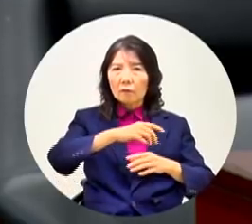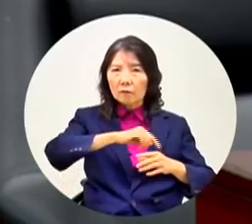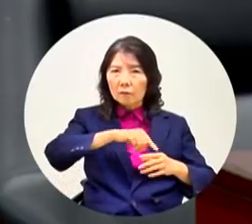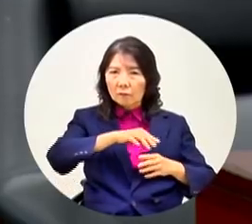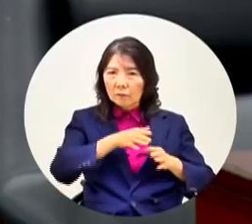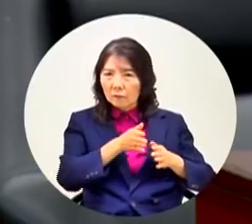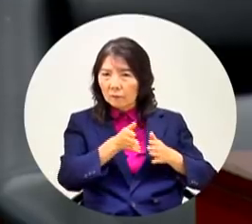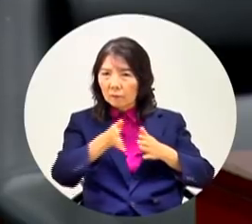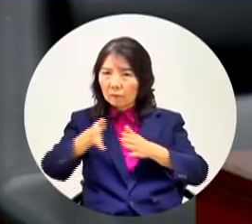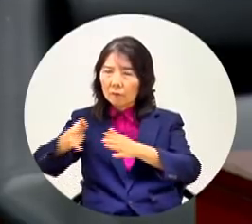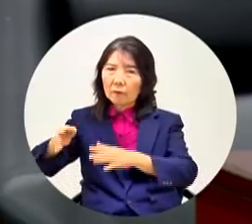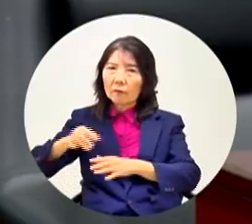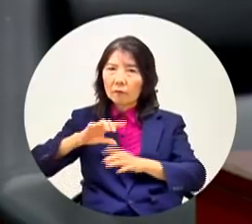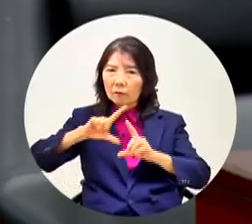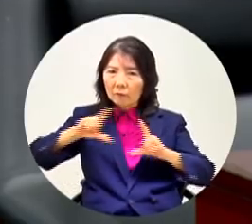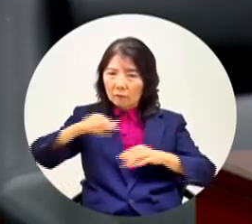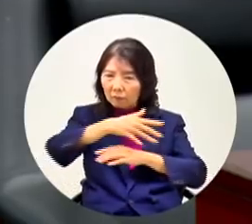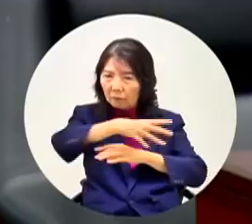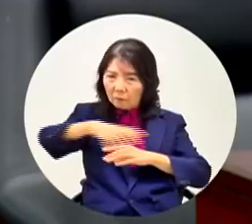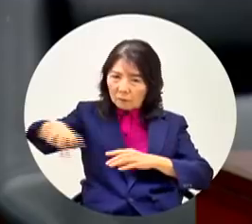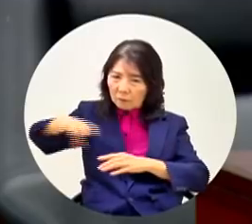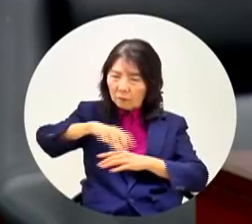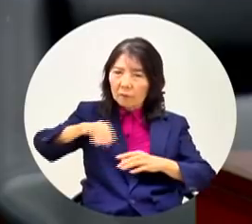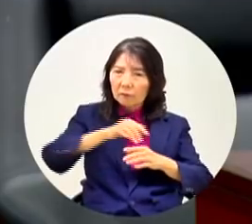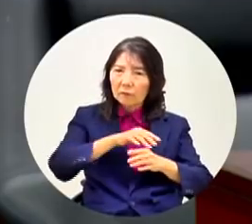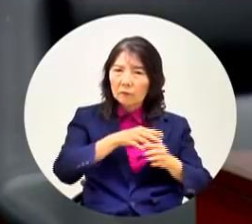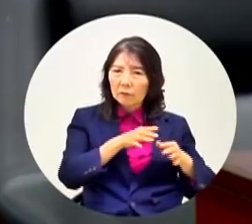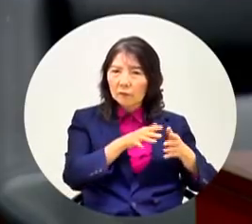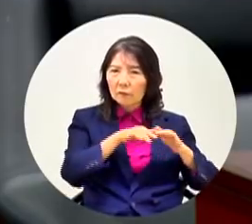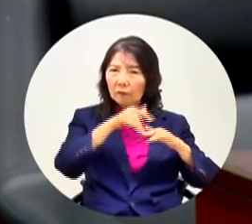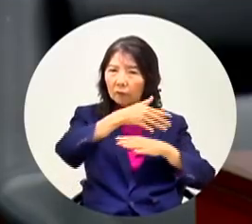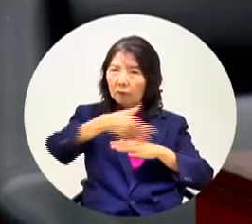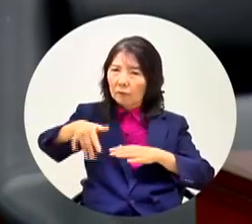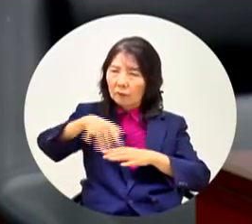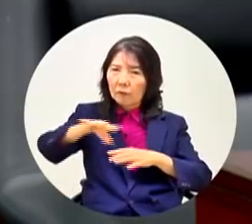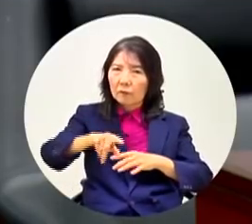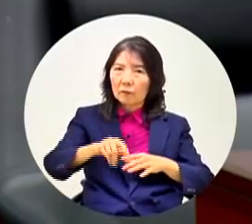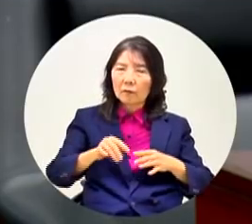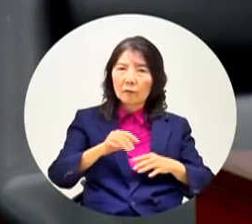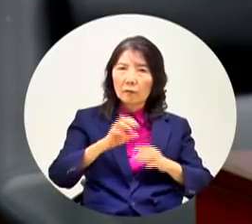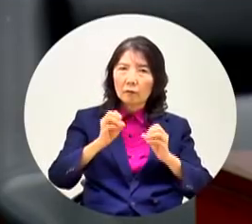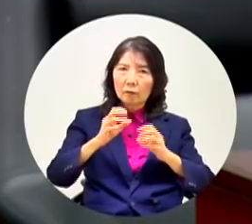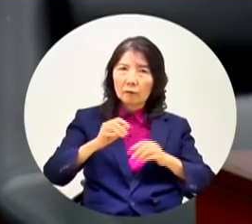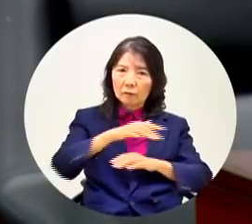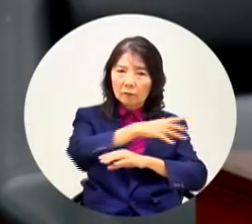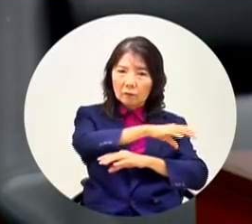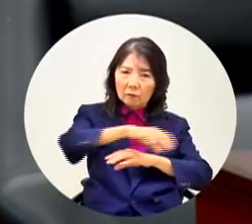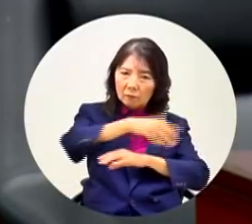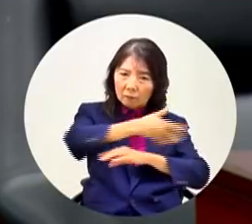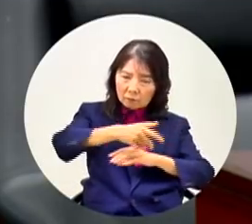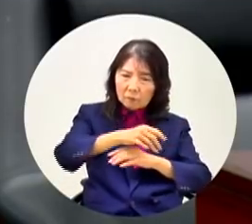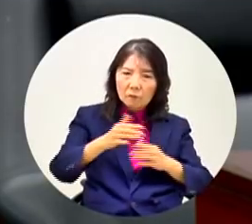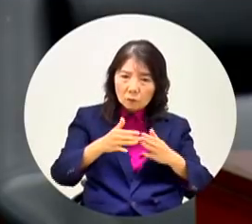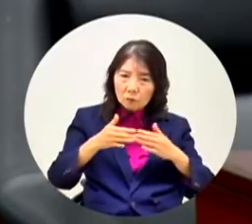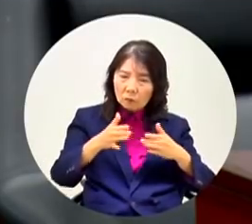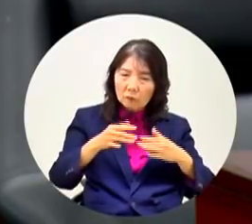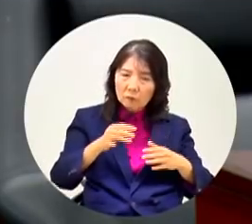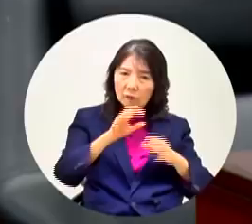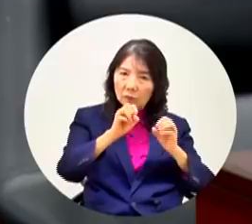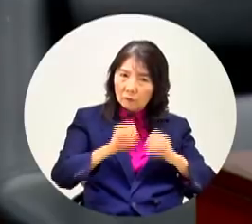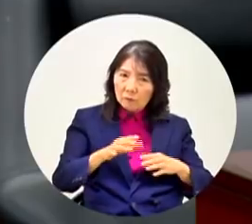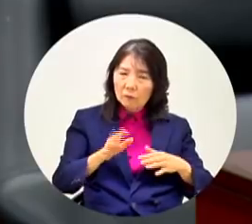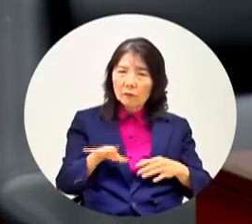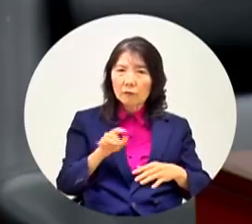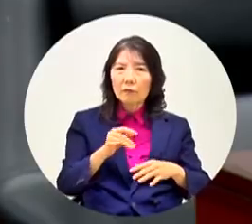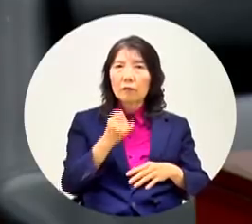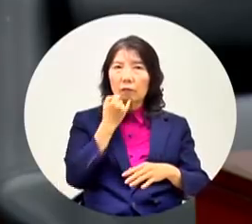我们水利会啊，包括我们相关单位要讨论这个最高有需要甲无需要，吼、哦，是可以给他汇准吼、哦，直接